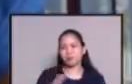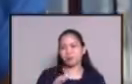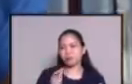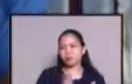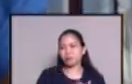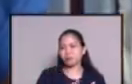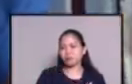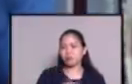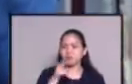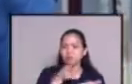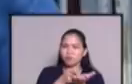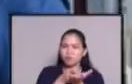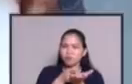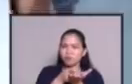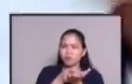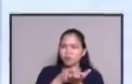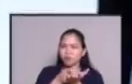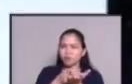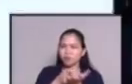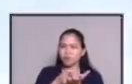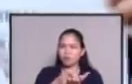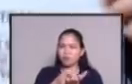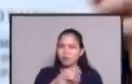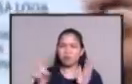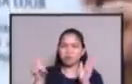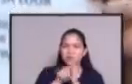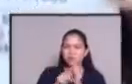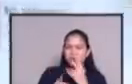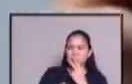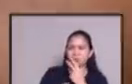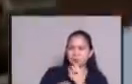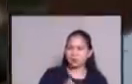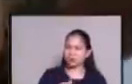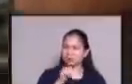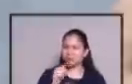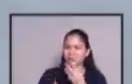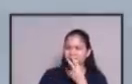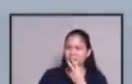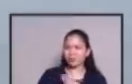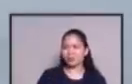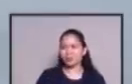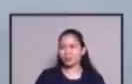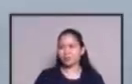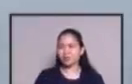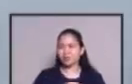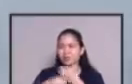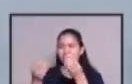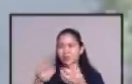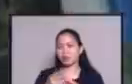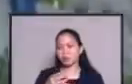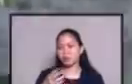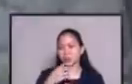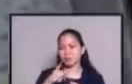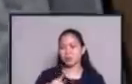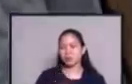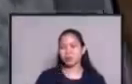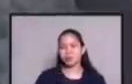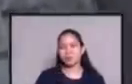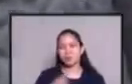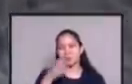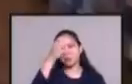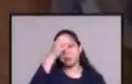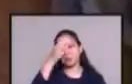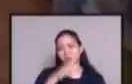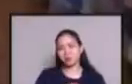Honesty, parang ganito. Bawal manigal dito. Aba, hindi naman ako naniligal dito. binibigyan ng sarili ng cancer. Itong Honesty Cafe